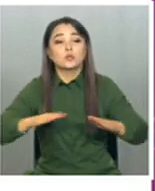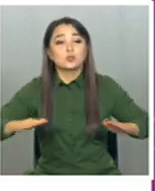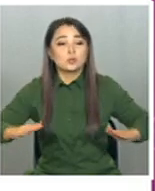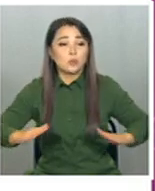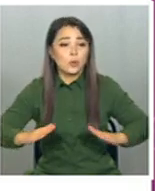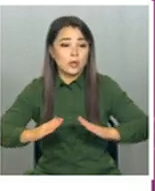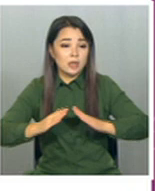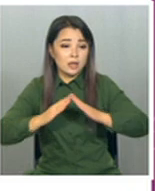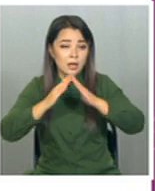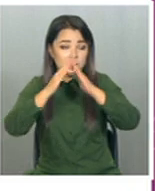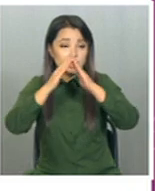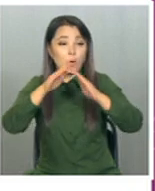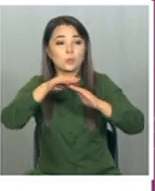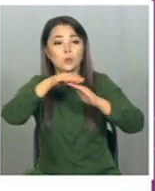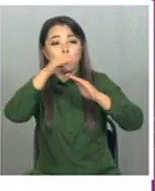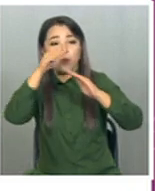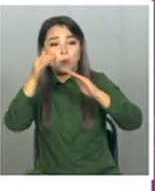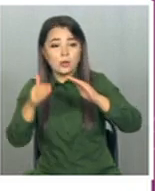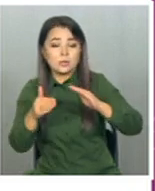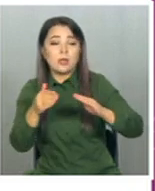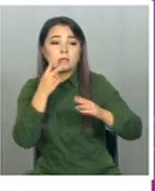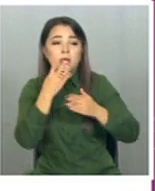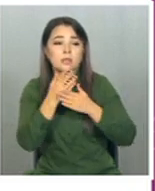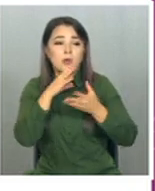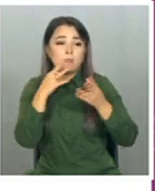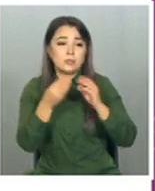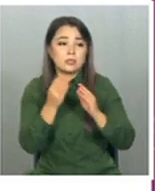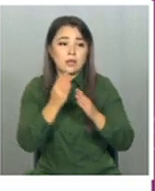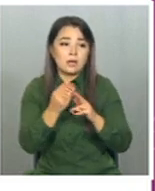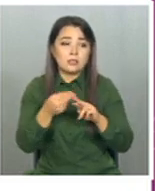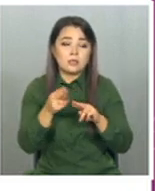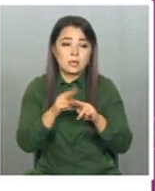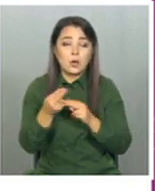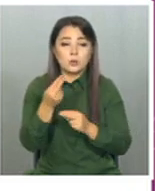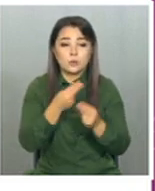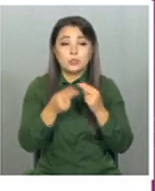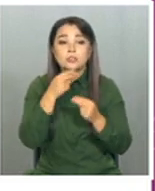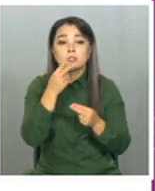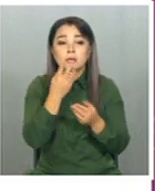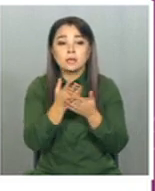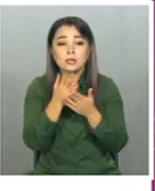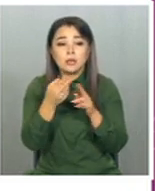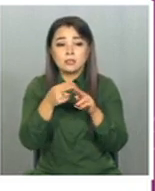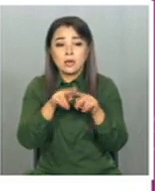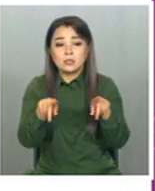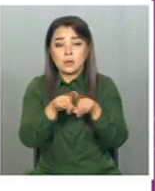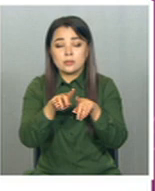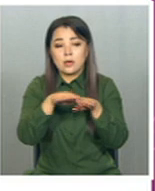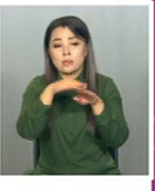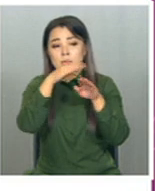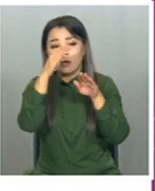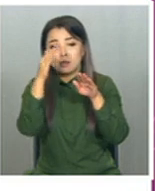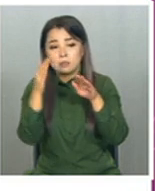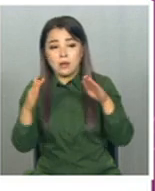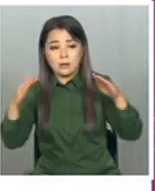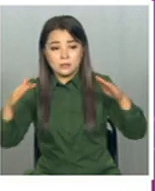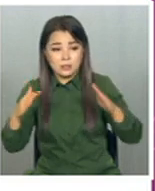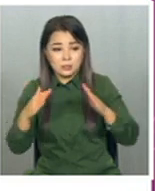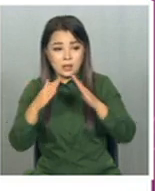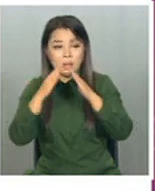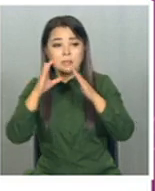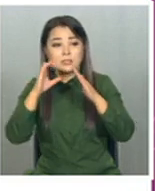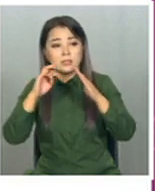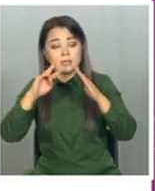қарай доғалданып қатпарлануына біз мына жер суреттен сіздер көріп тұрсыздар. Ал